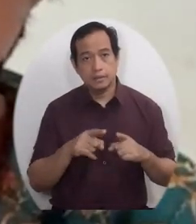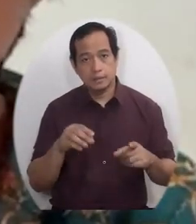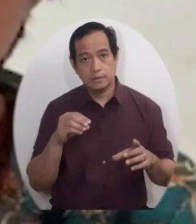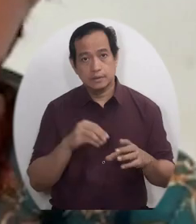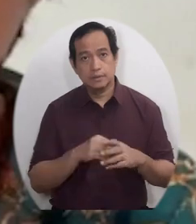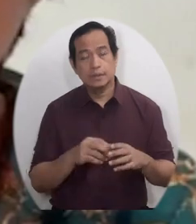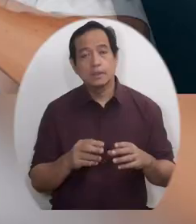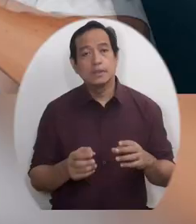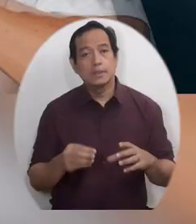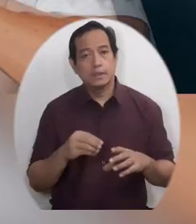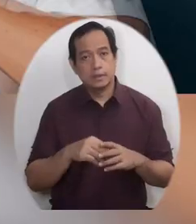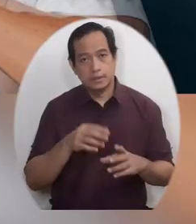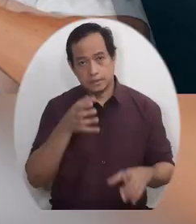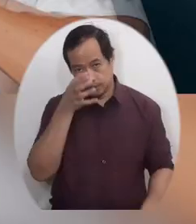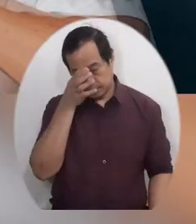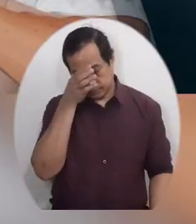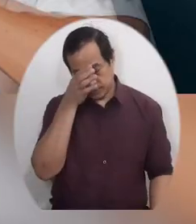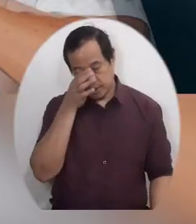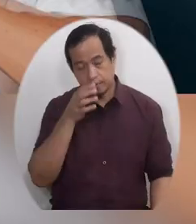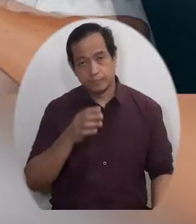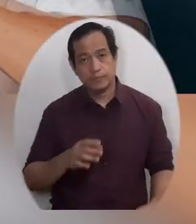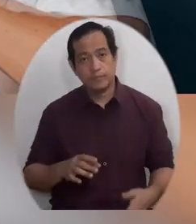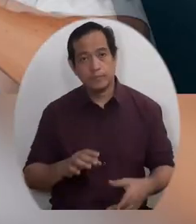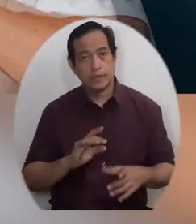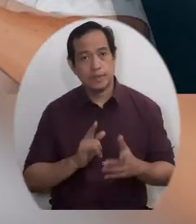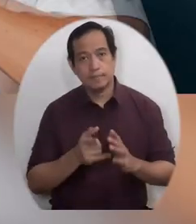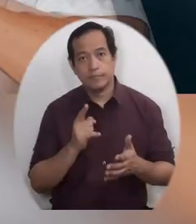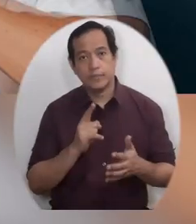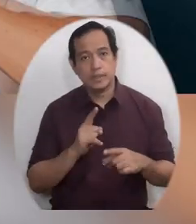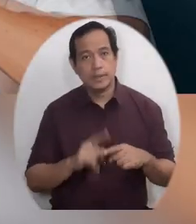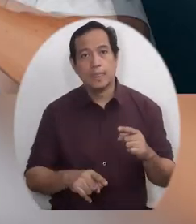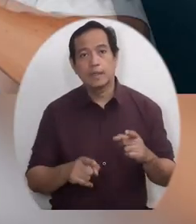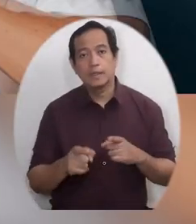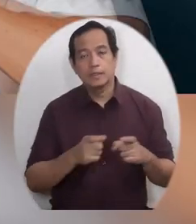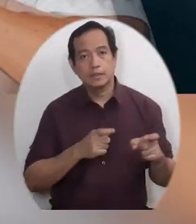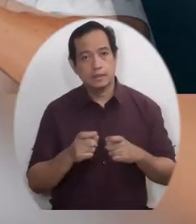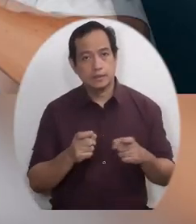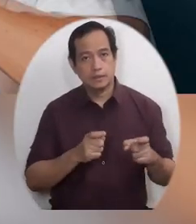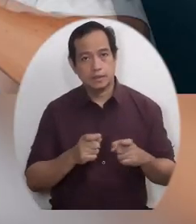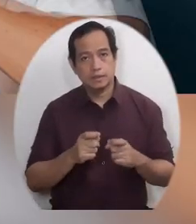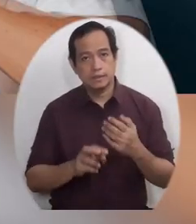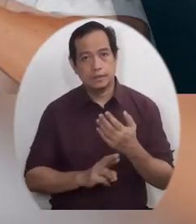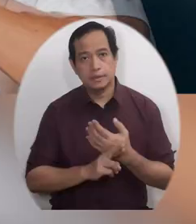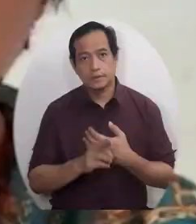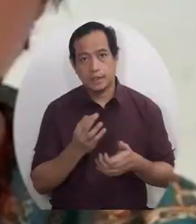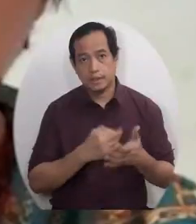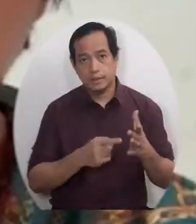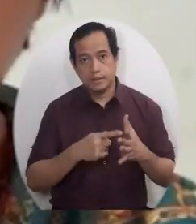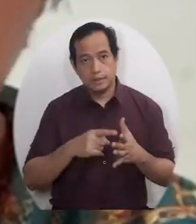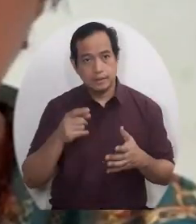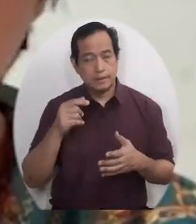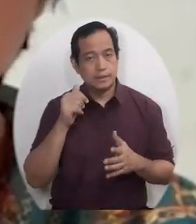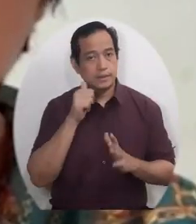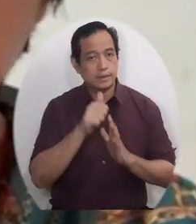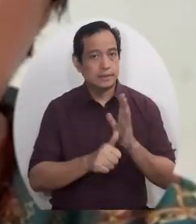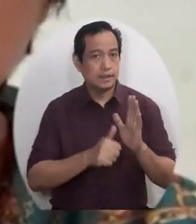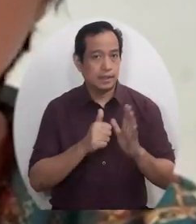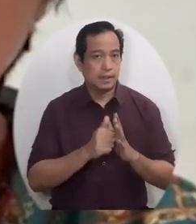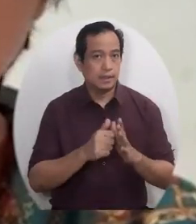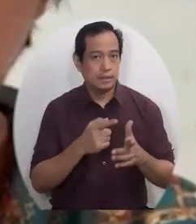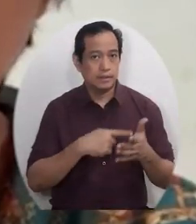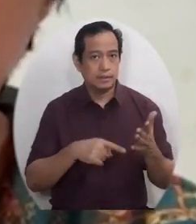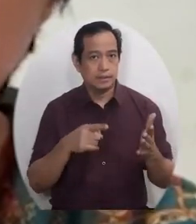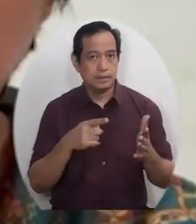sa taas ng utak mo. Ang mga hindi mo na makokontrol na risk factors ay isa, yung edad, pangalawa,